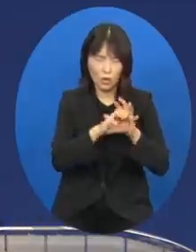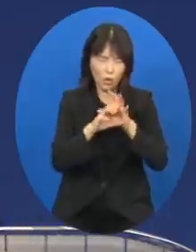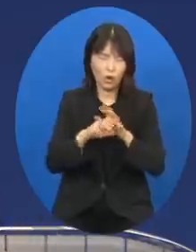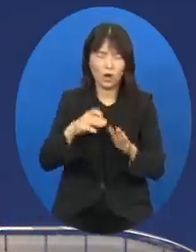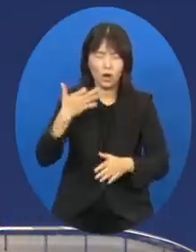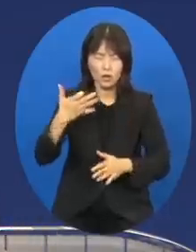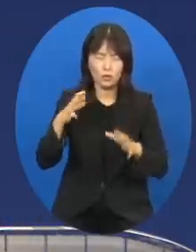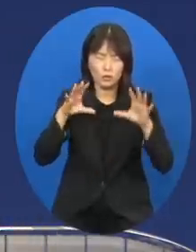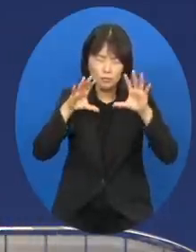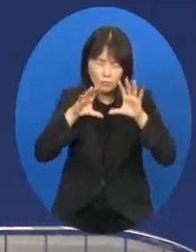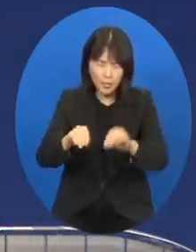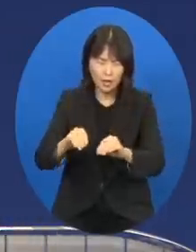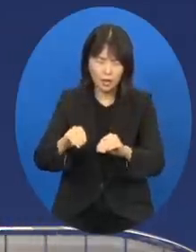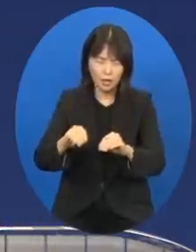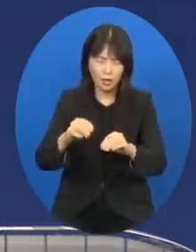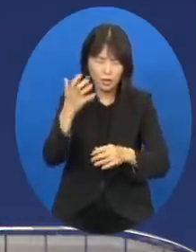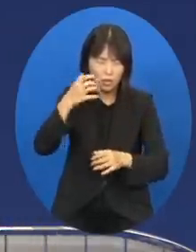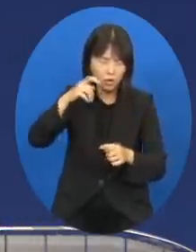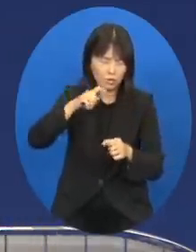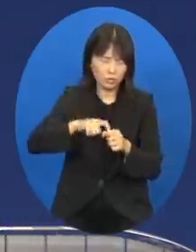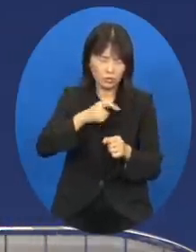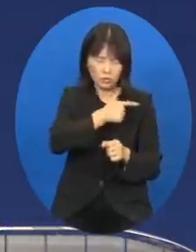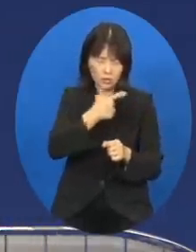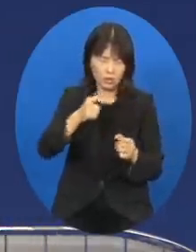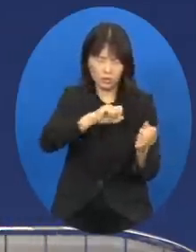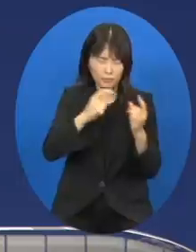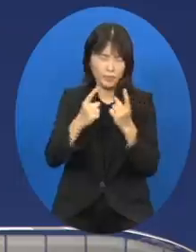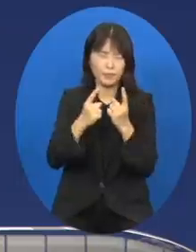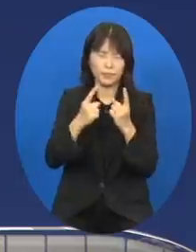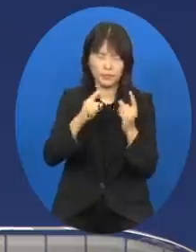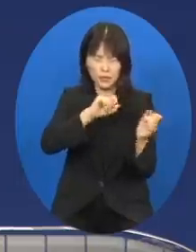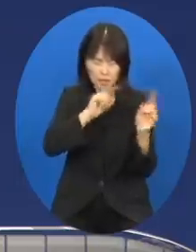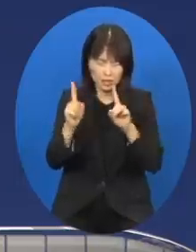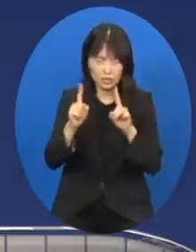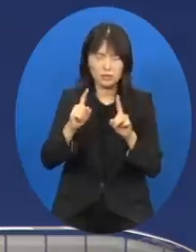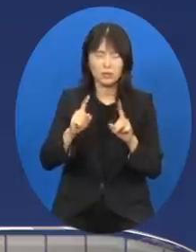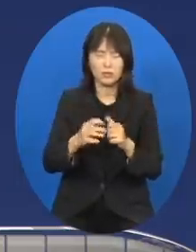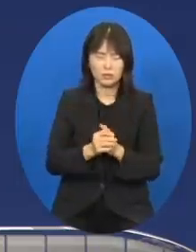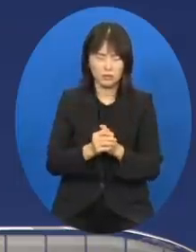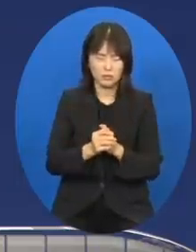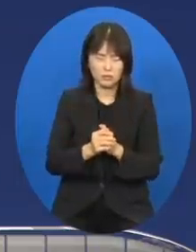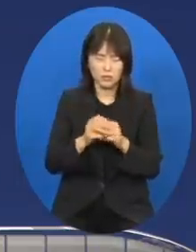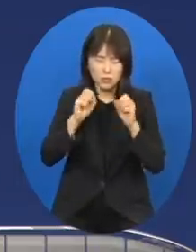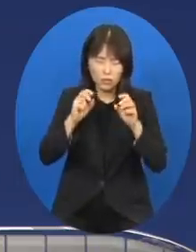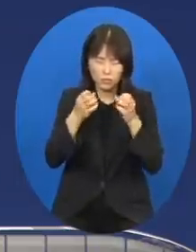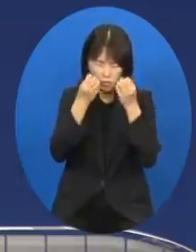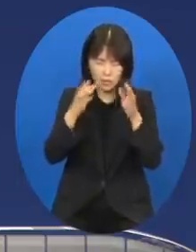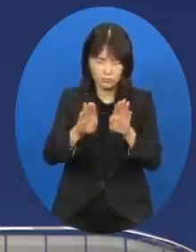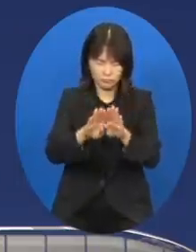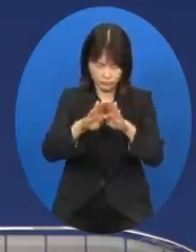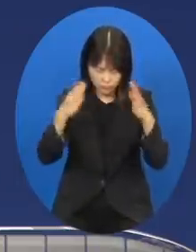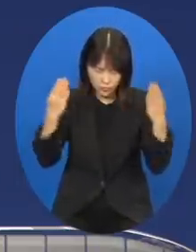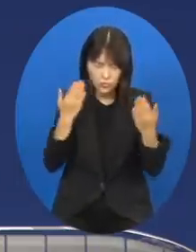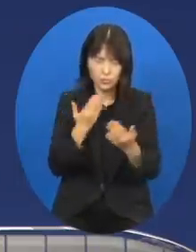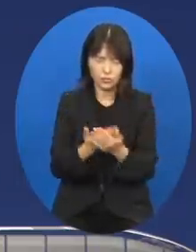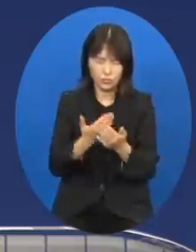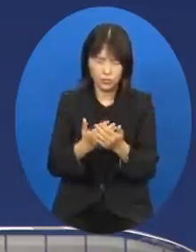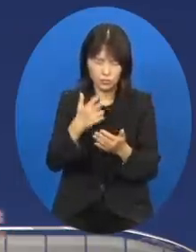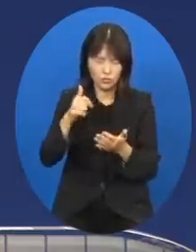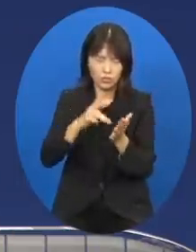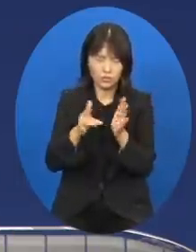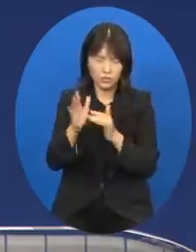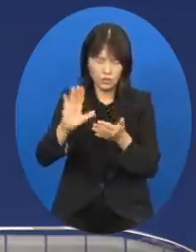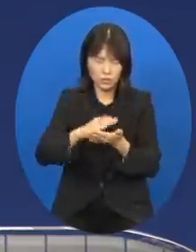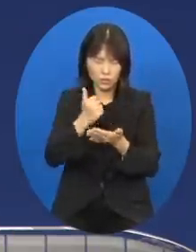되고 영적 대각성이 일어나며 선교의 새 문이 활짝 열리게 하옵소서. 주 예수